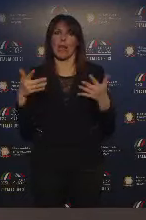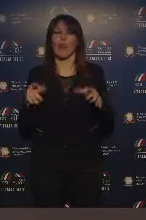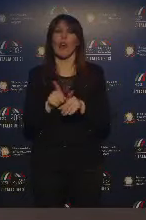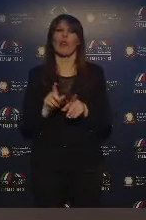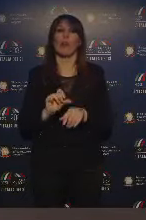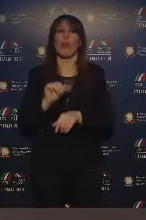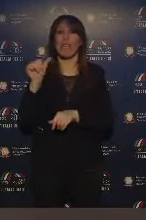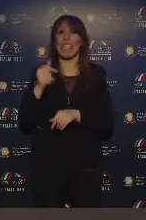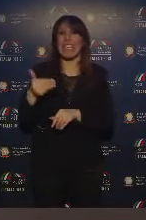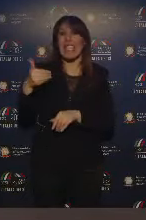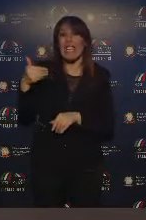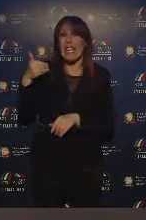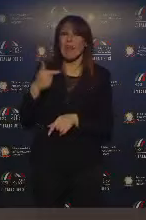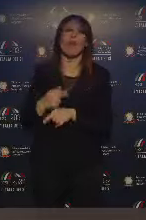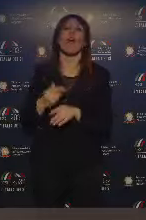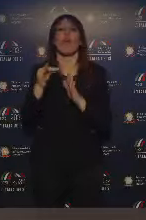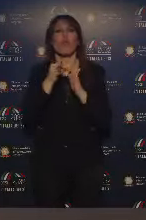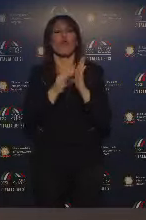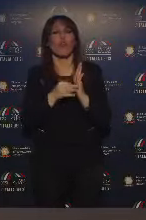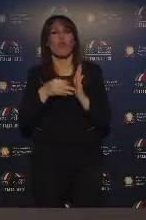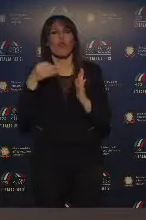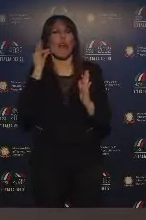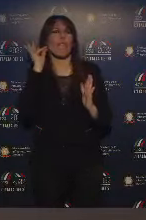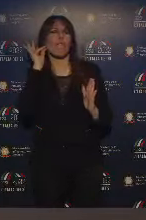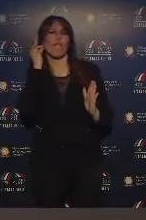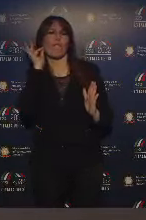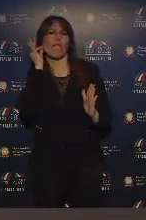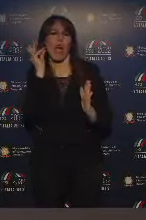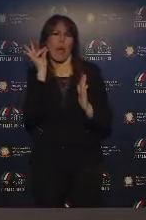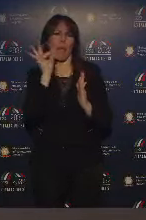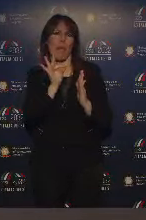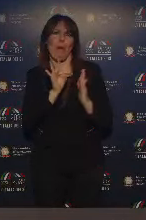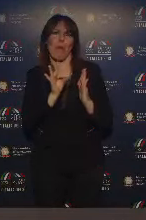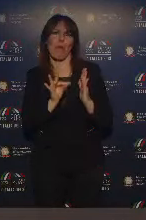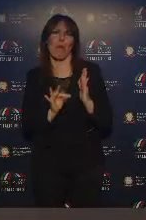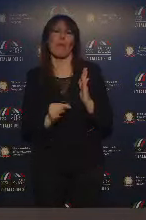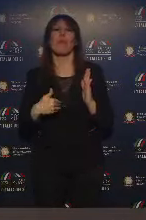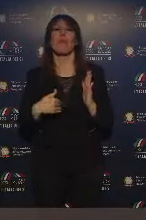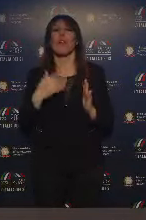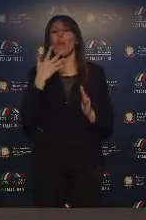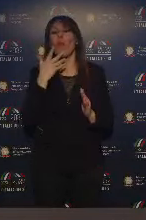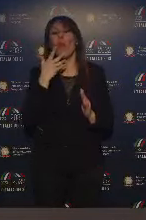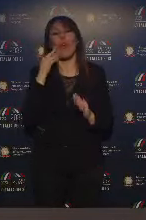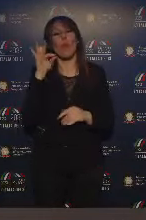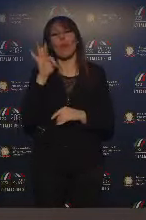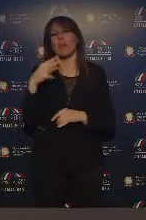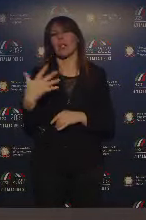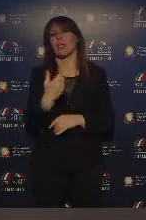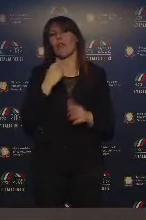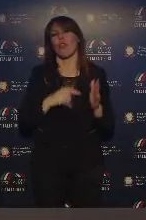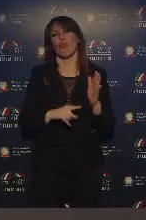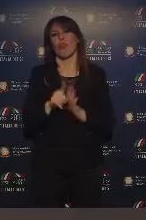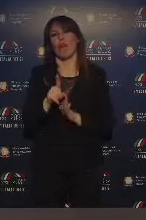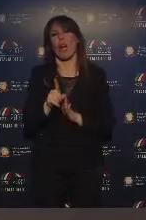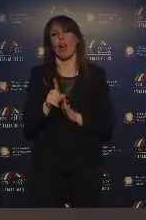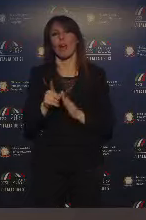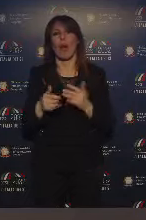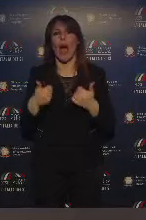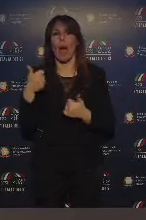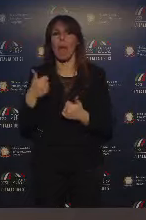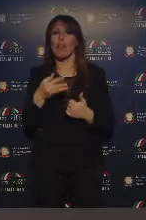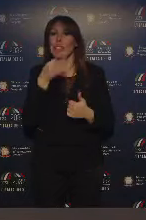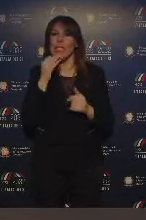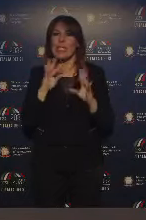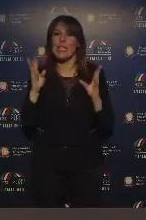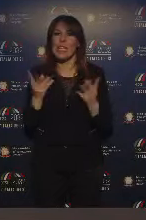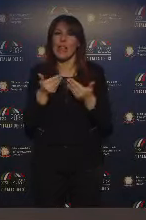pisso rispetto della procedura Noi abbiamo deciso di mettere in testa al raggiungimento del risultato che per un appalto è l'apertura del cantiere e